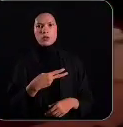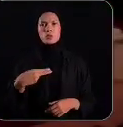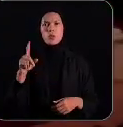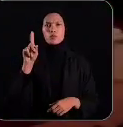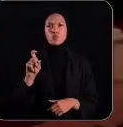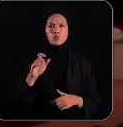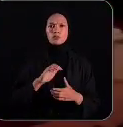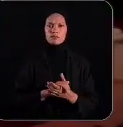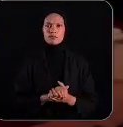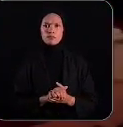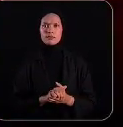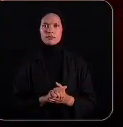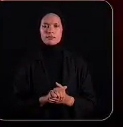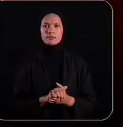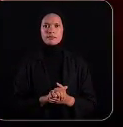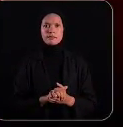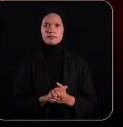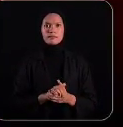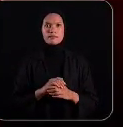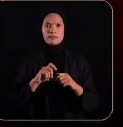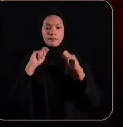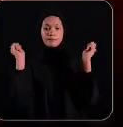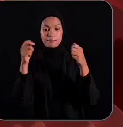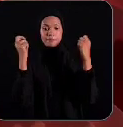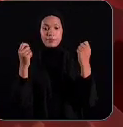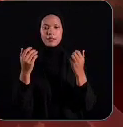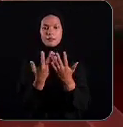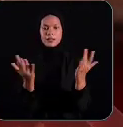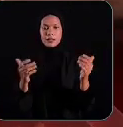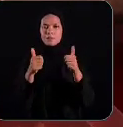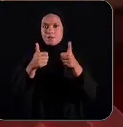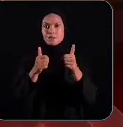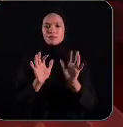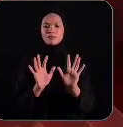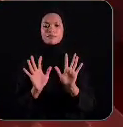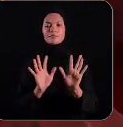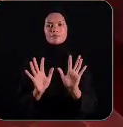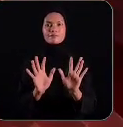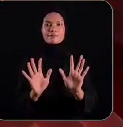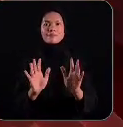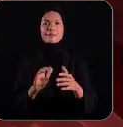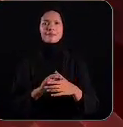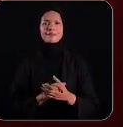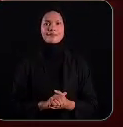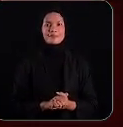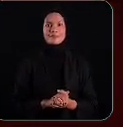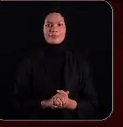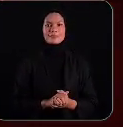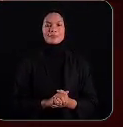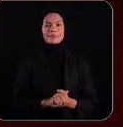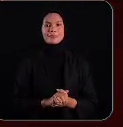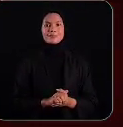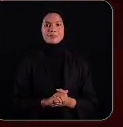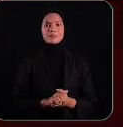aktif Dari semua lapisan masyarakat untuk ikut mengawasi Pemilu bersama kita wujudkan pesta demokrasi